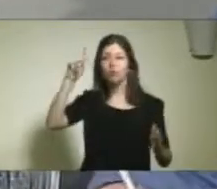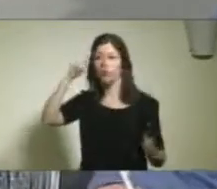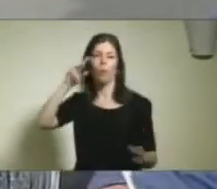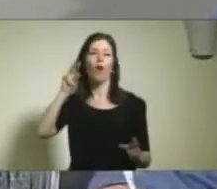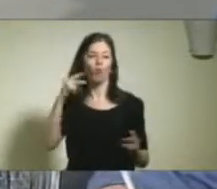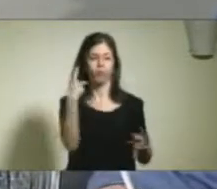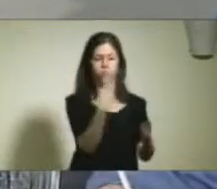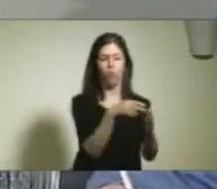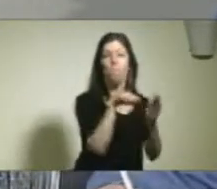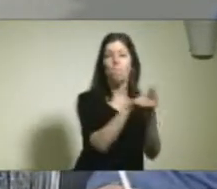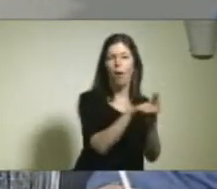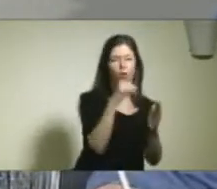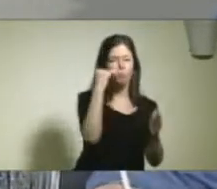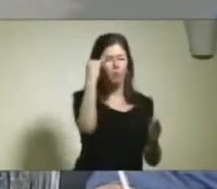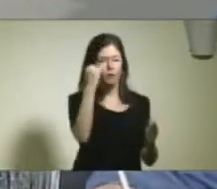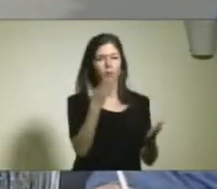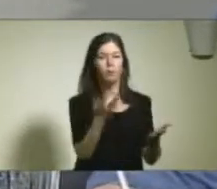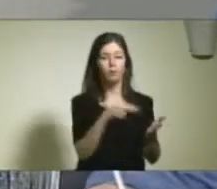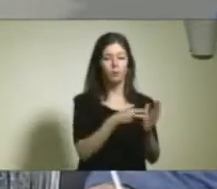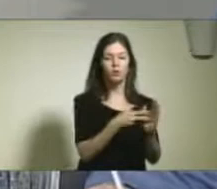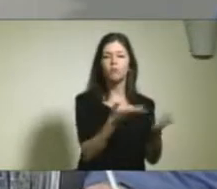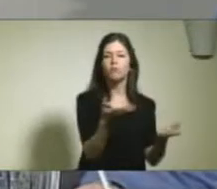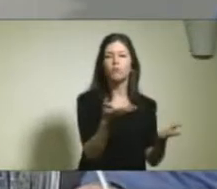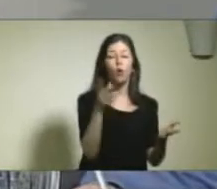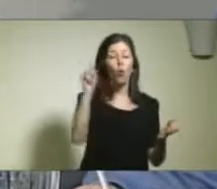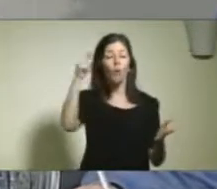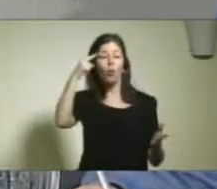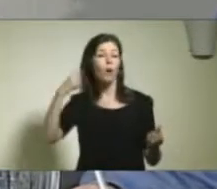seule prestation que nous verse le